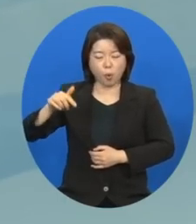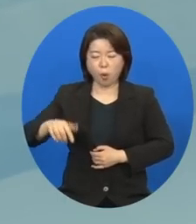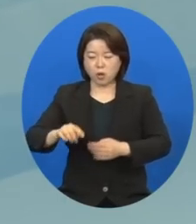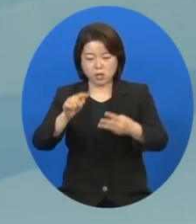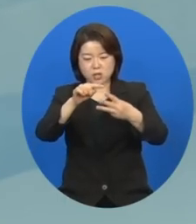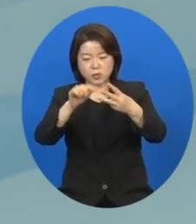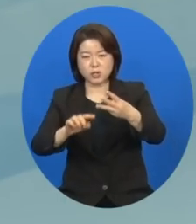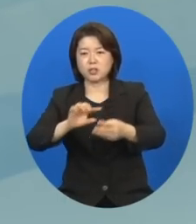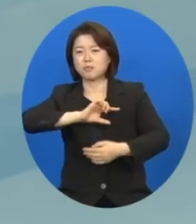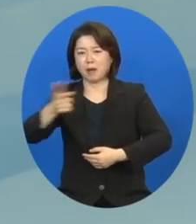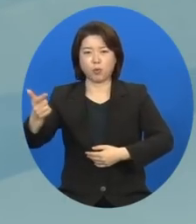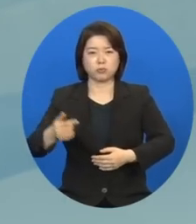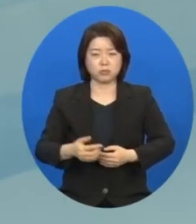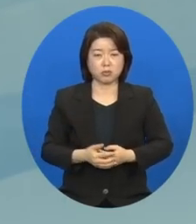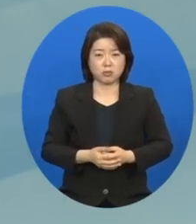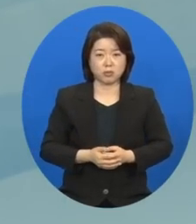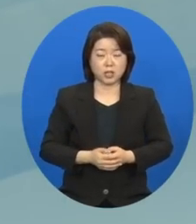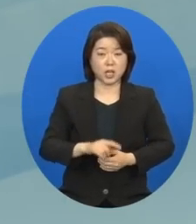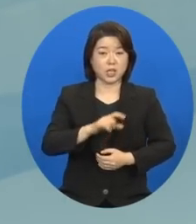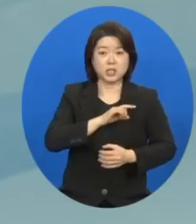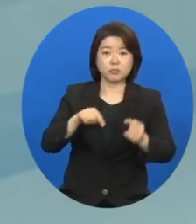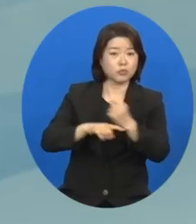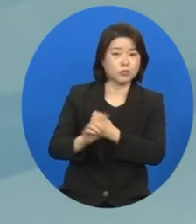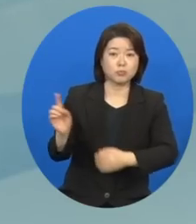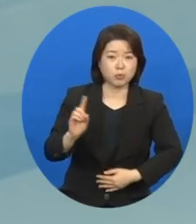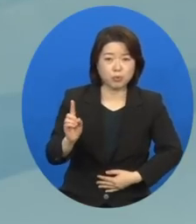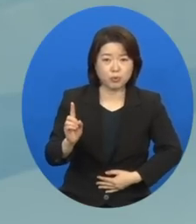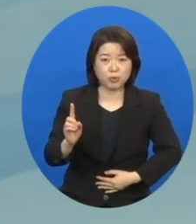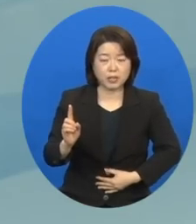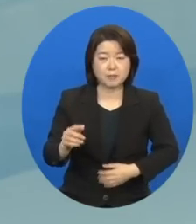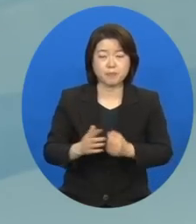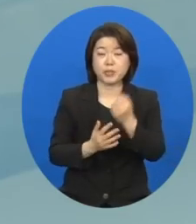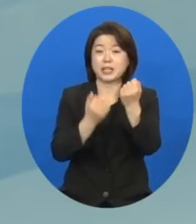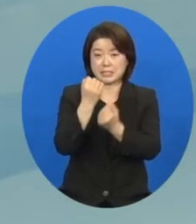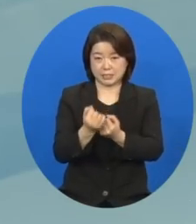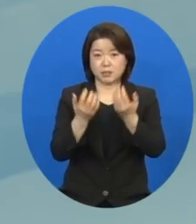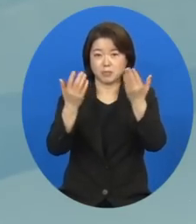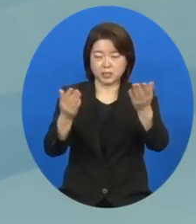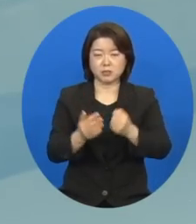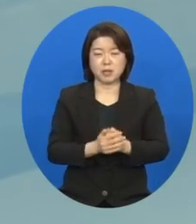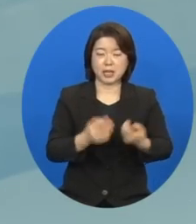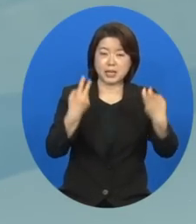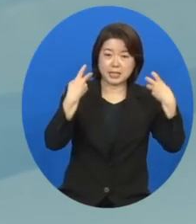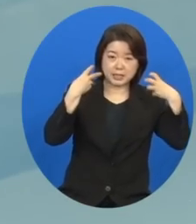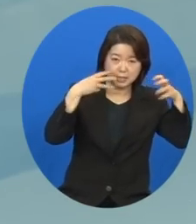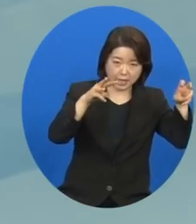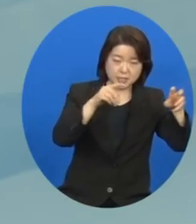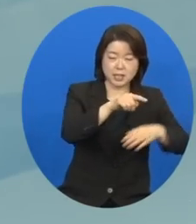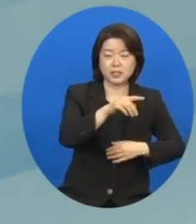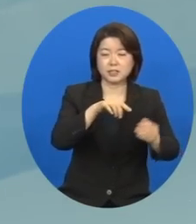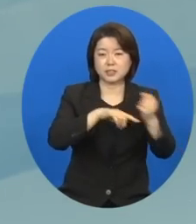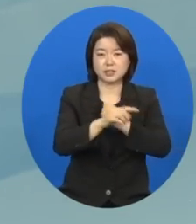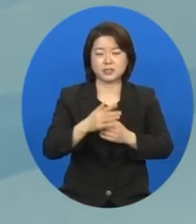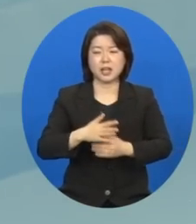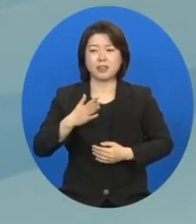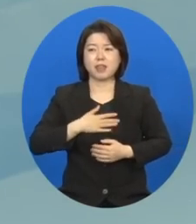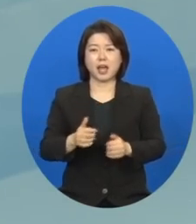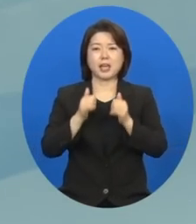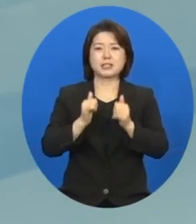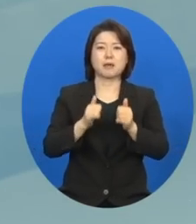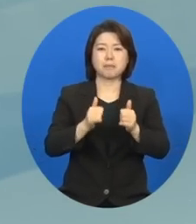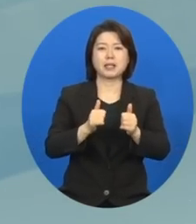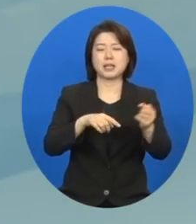바꾼다는 것입니다. 그러면 무슨 이름으로 바뀌었을까요? 제가 설명해 드릴게요. 다니엘의 뜻은요 하나님 나의 재판자라는